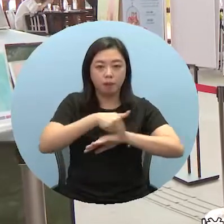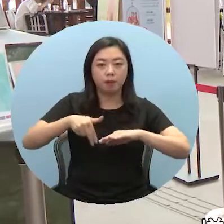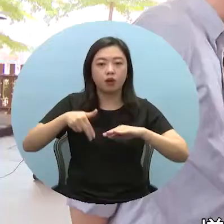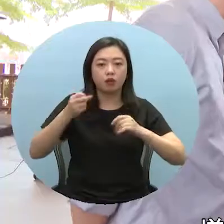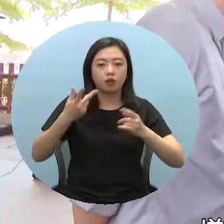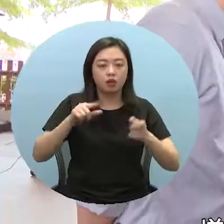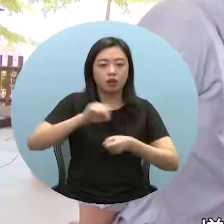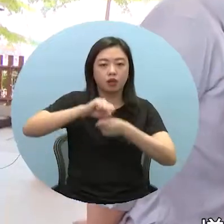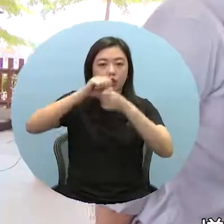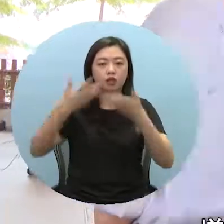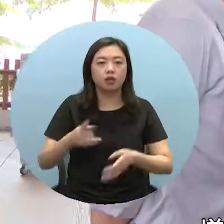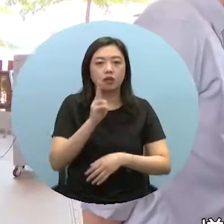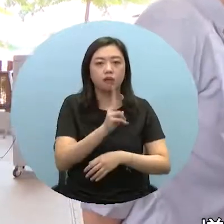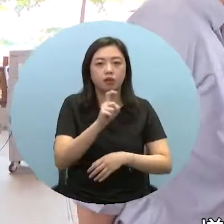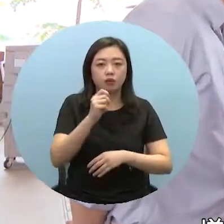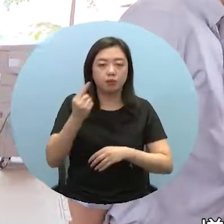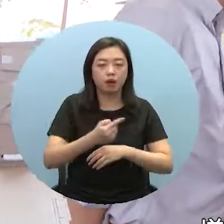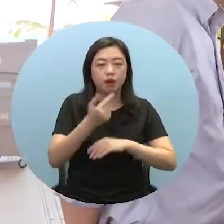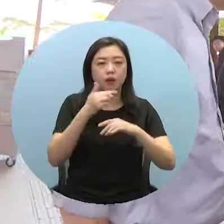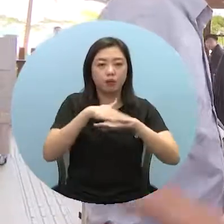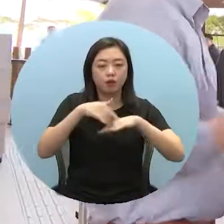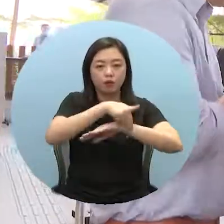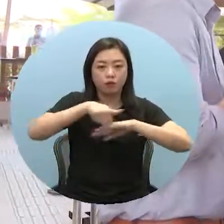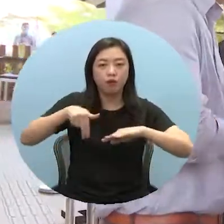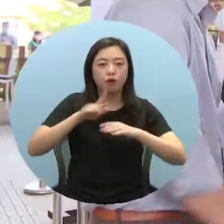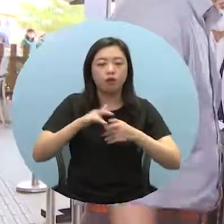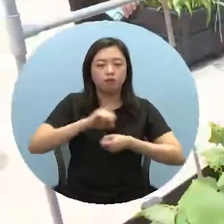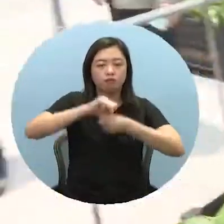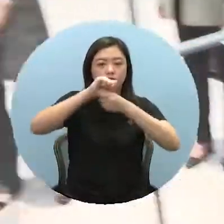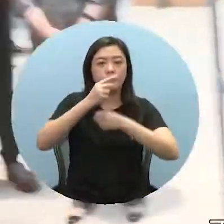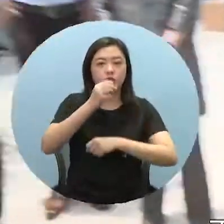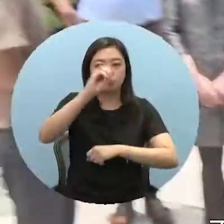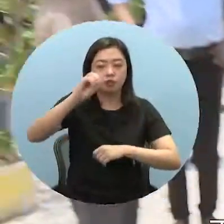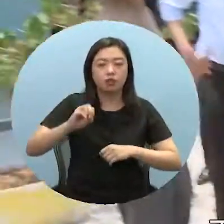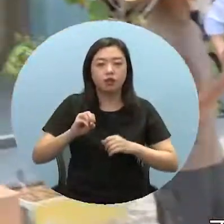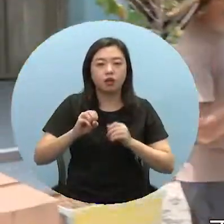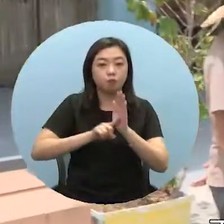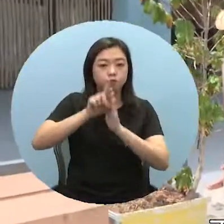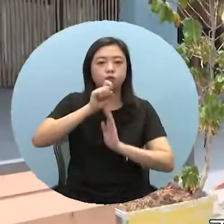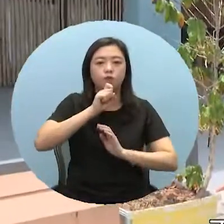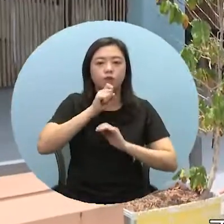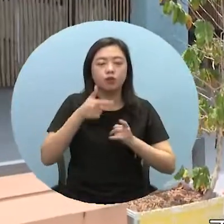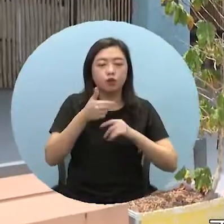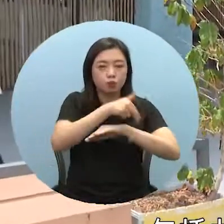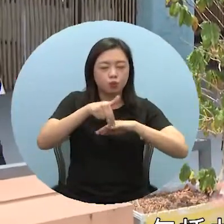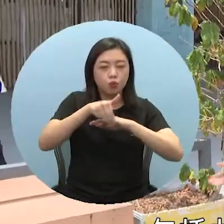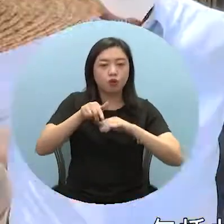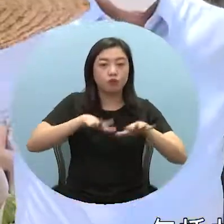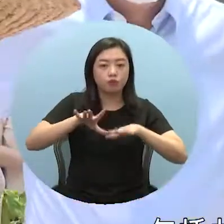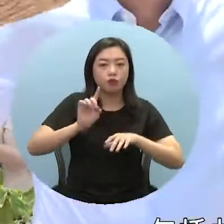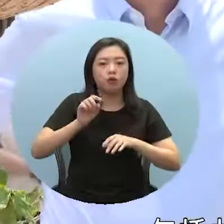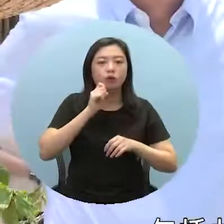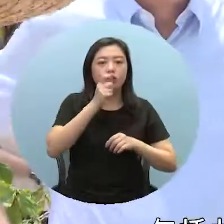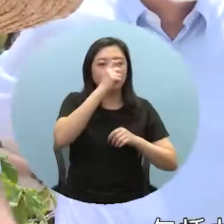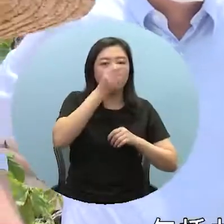增加至目前的290萬平方米，增幅高達七成。而在主要已規劃發展項目包括九龍